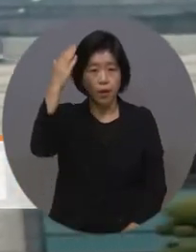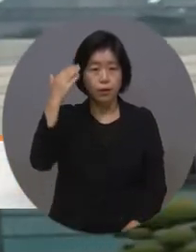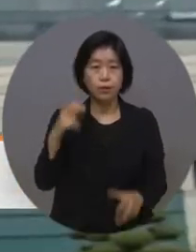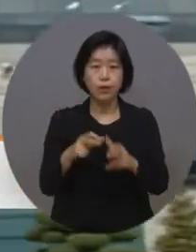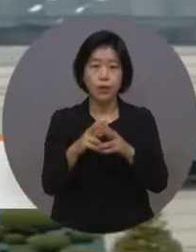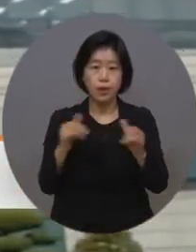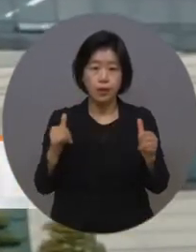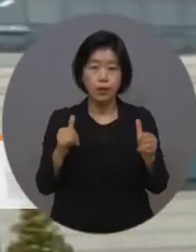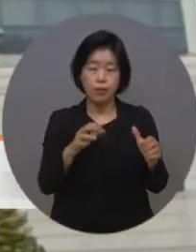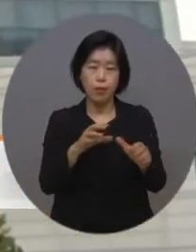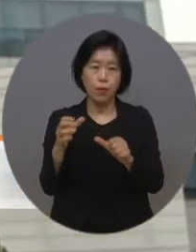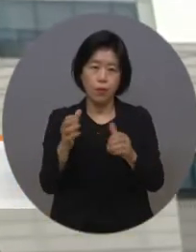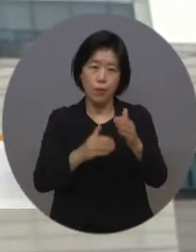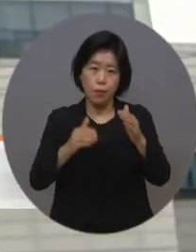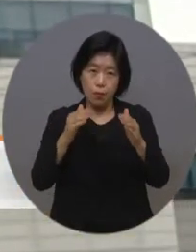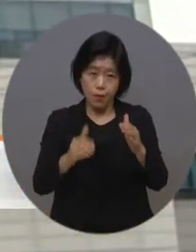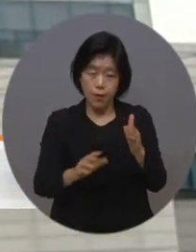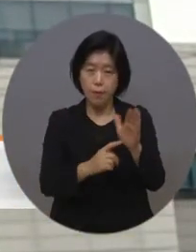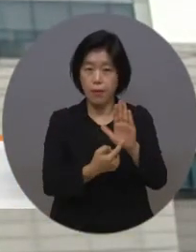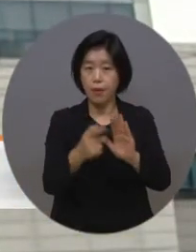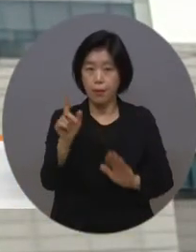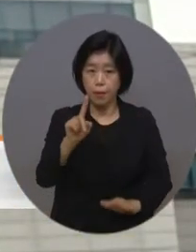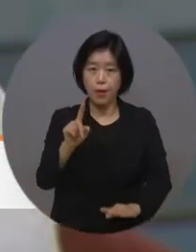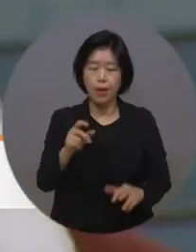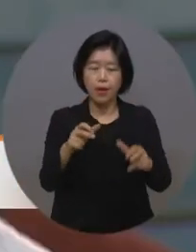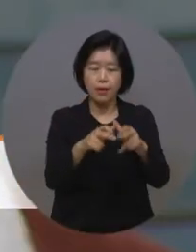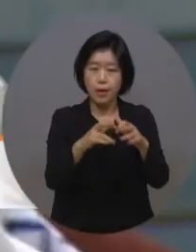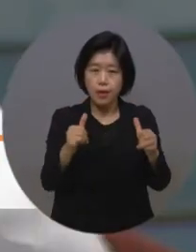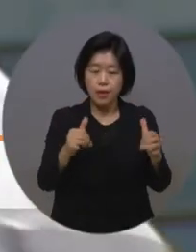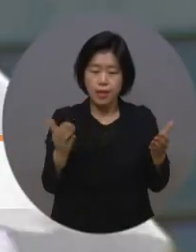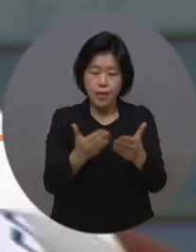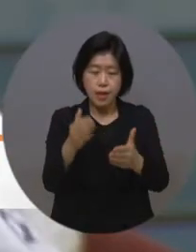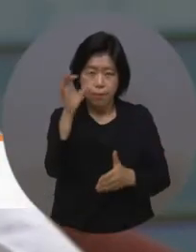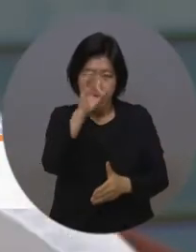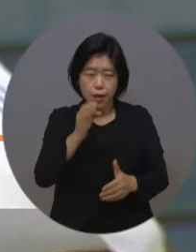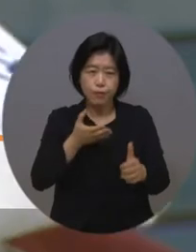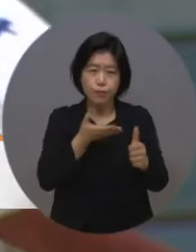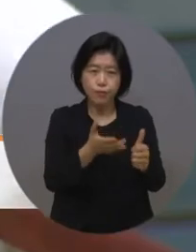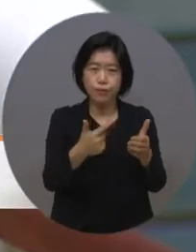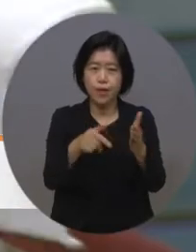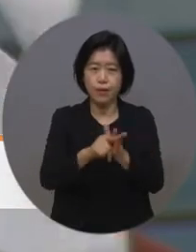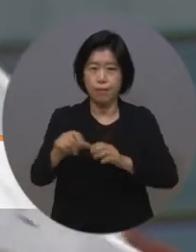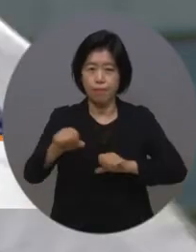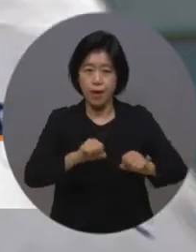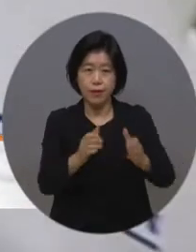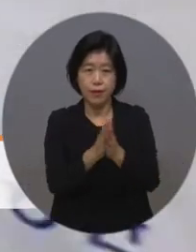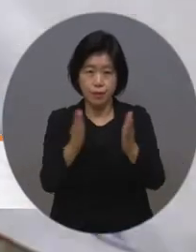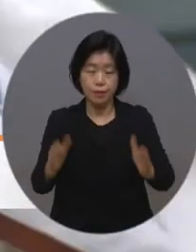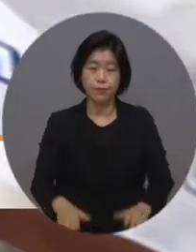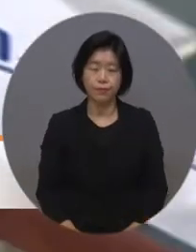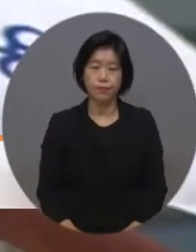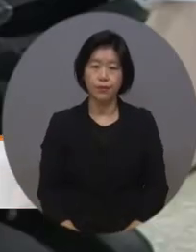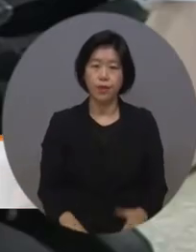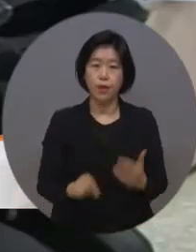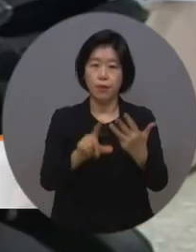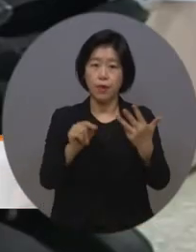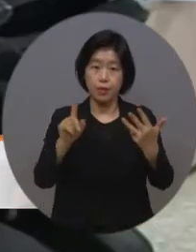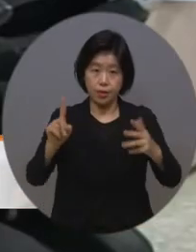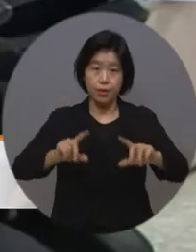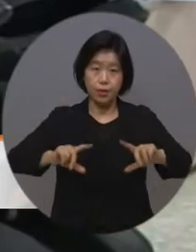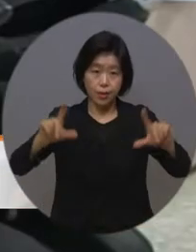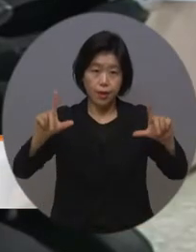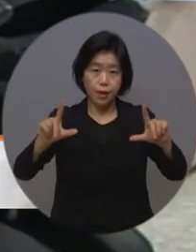한국장애인고용공단이 장애인 고용 확대를 위한 체계적인 움직임에 나섭니다. 지난 1일 공단은 추경예산 49억